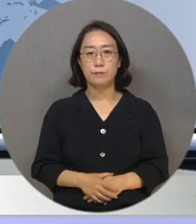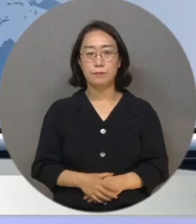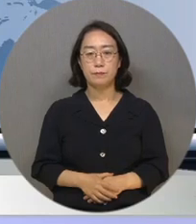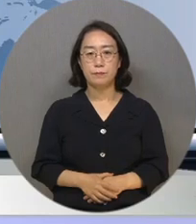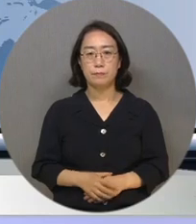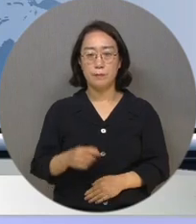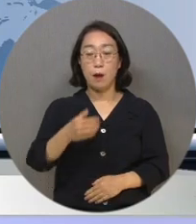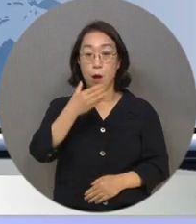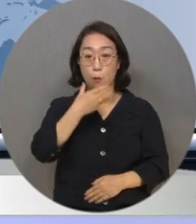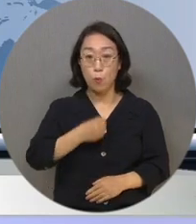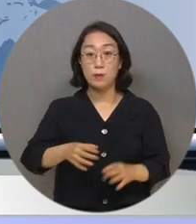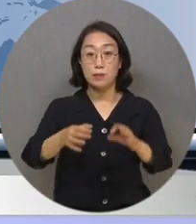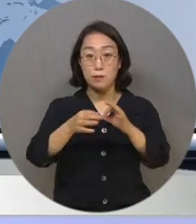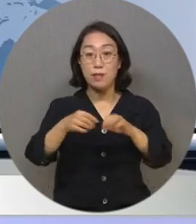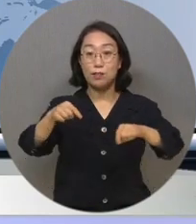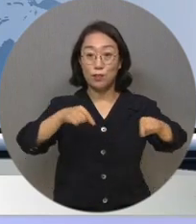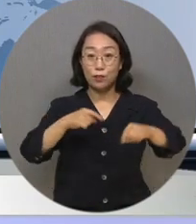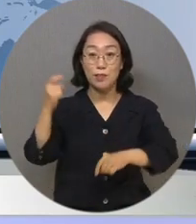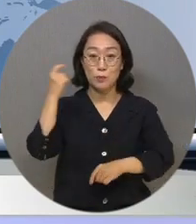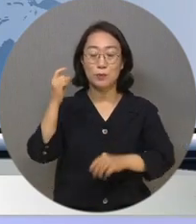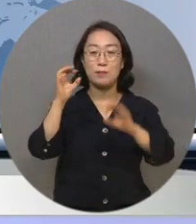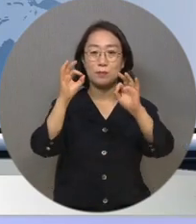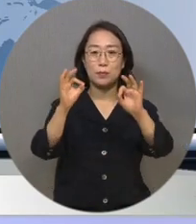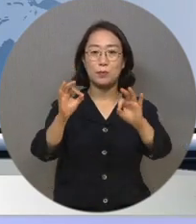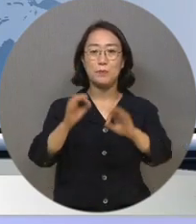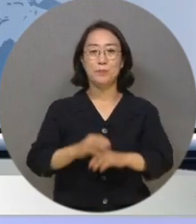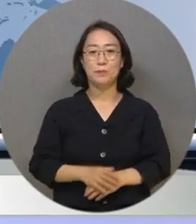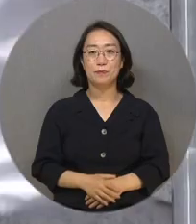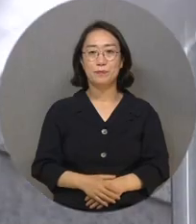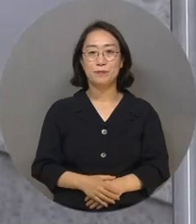이어서 복직의 정책 소식 만나보겠습니다